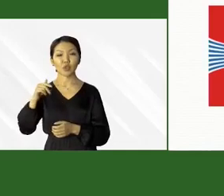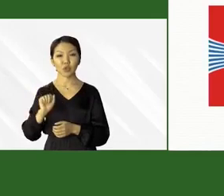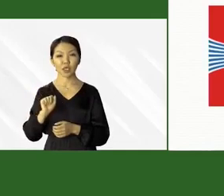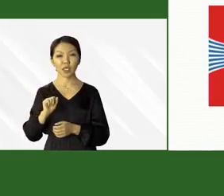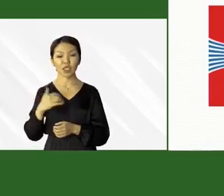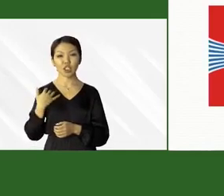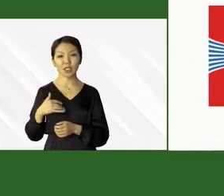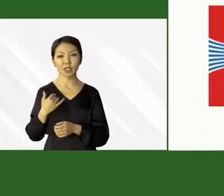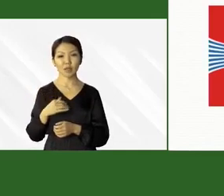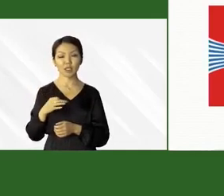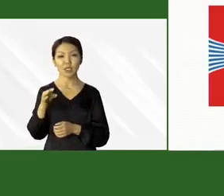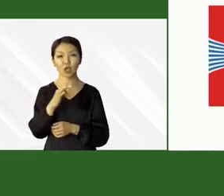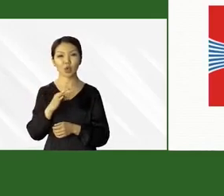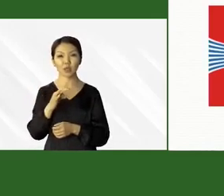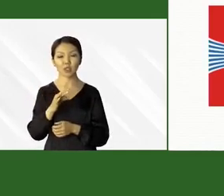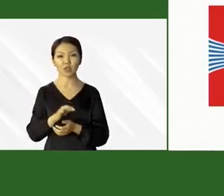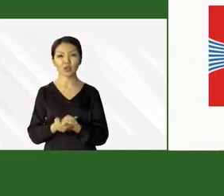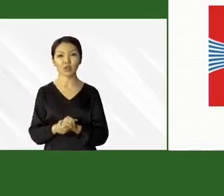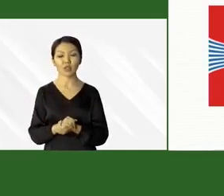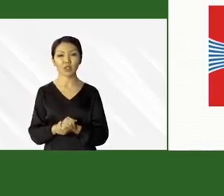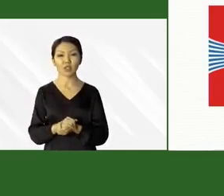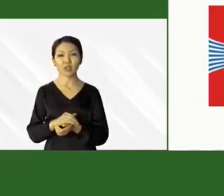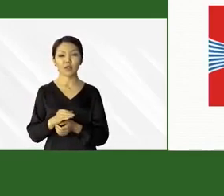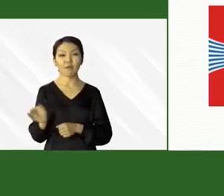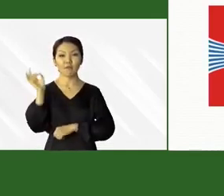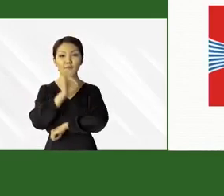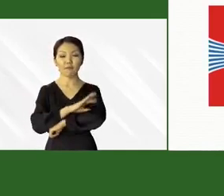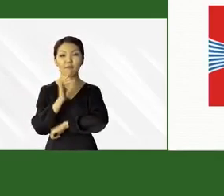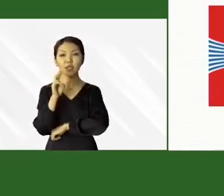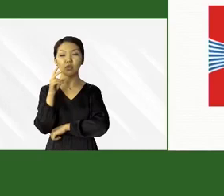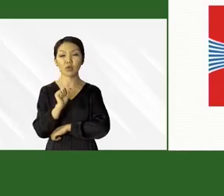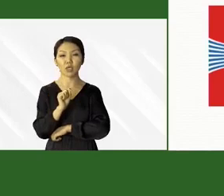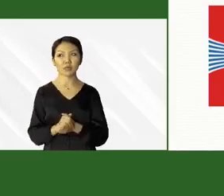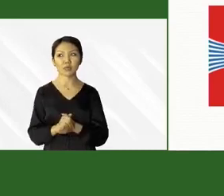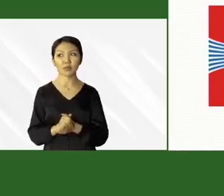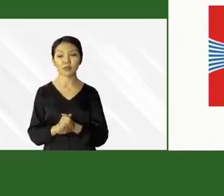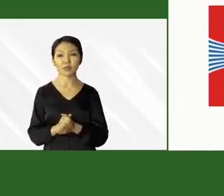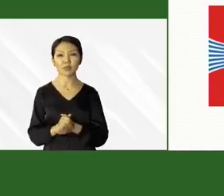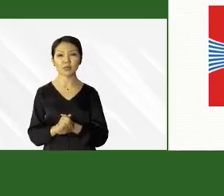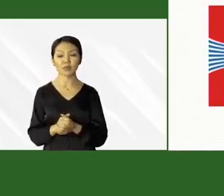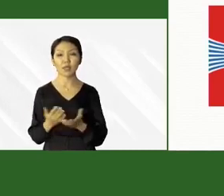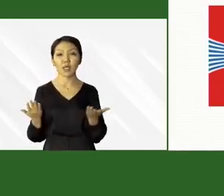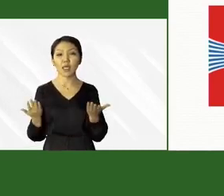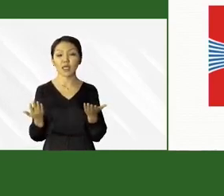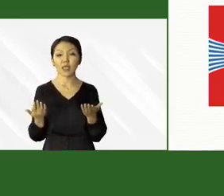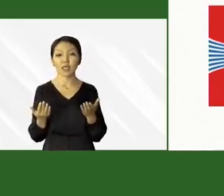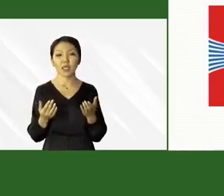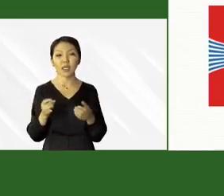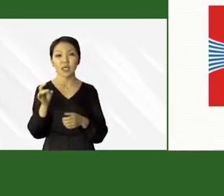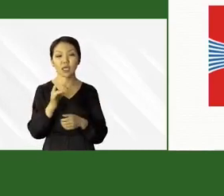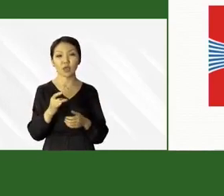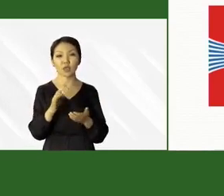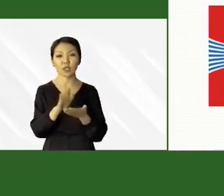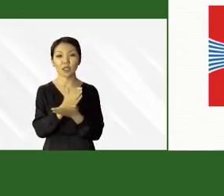с Джалалабадской областью, с востока с Нарынской и Чуйской областями. На какие районы